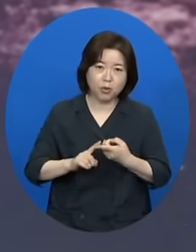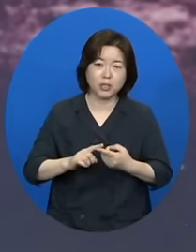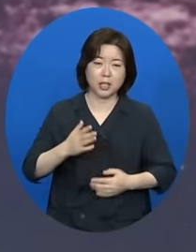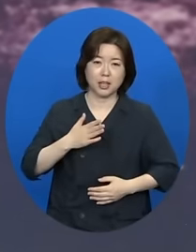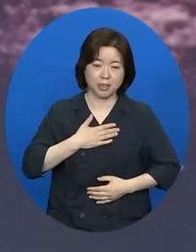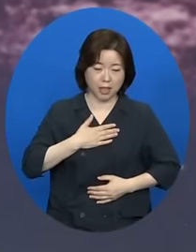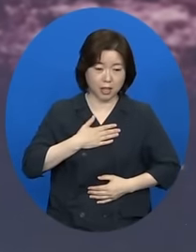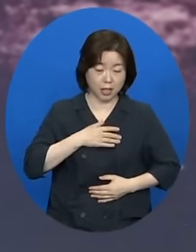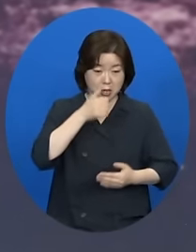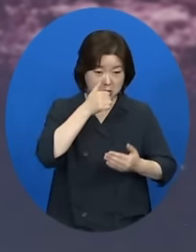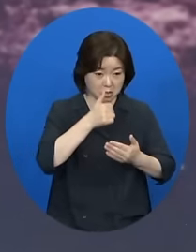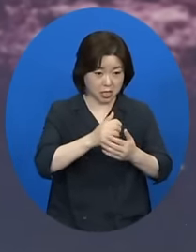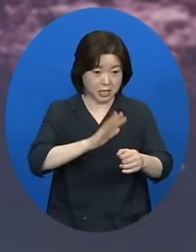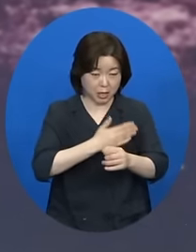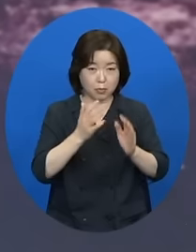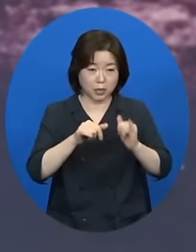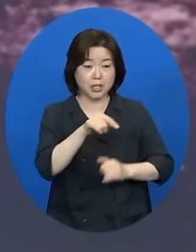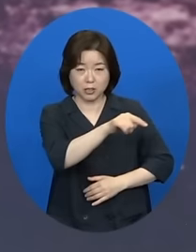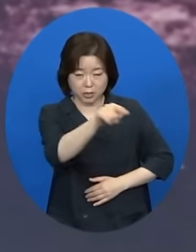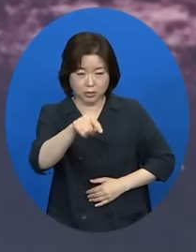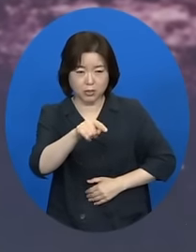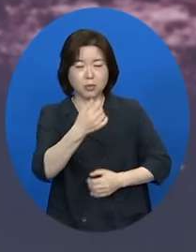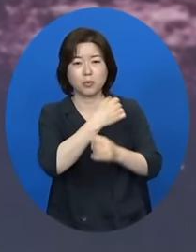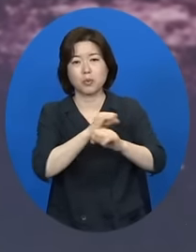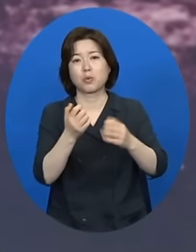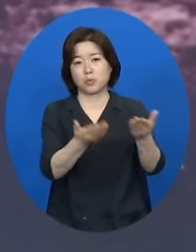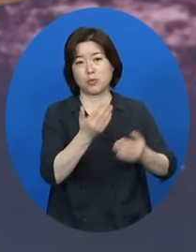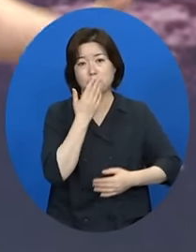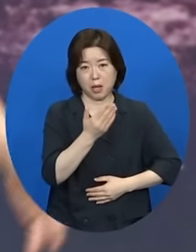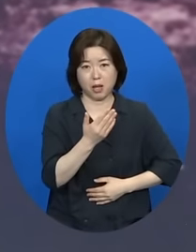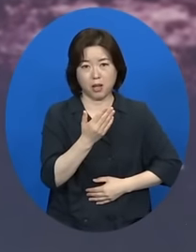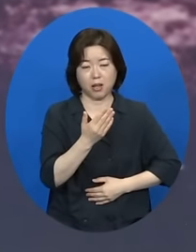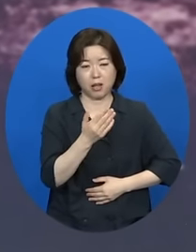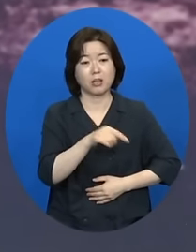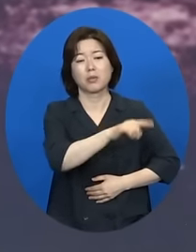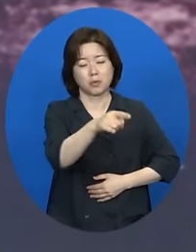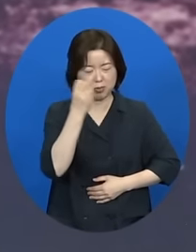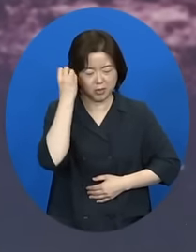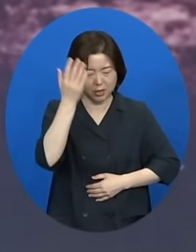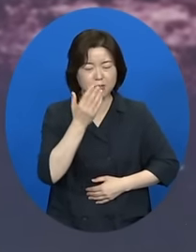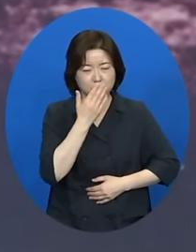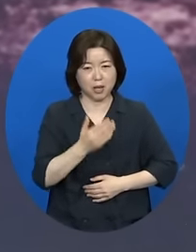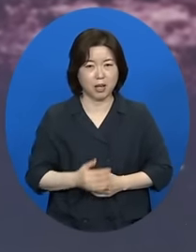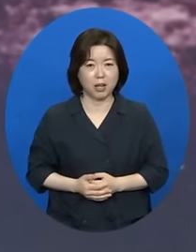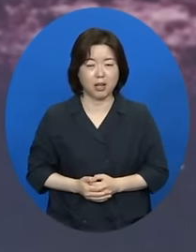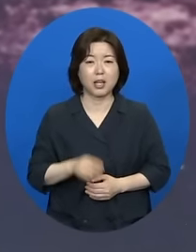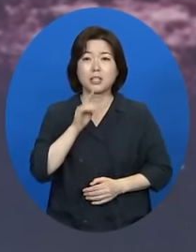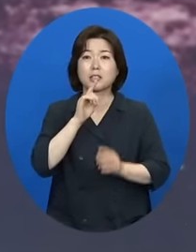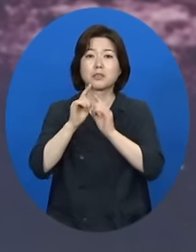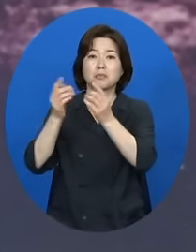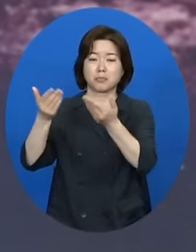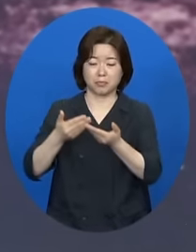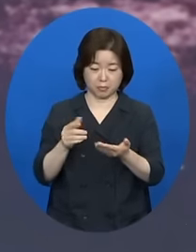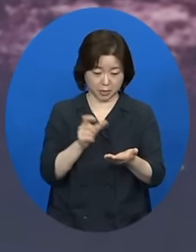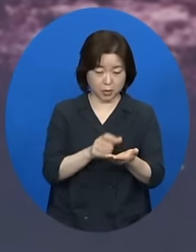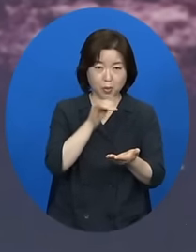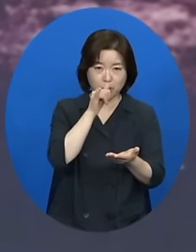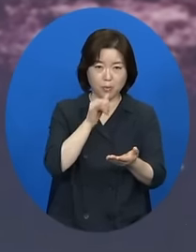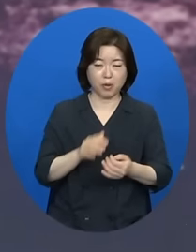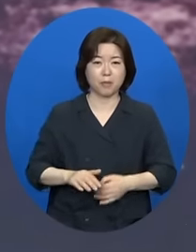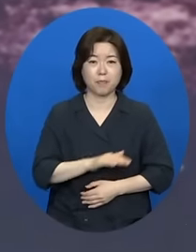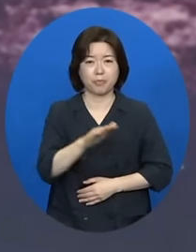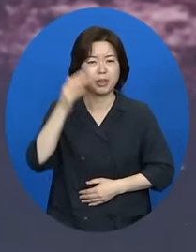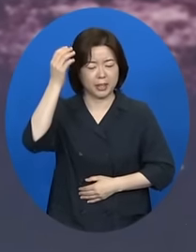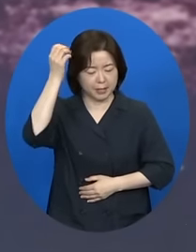나에게 죄를 지은 자를 용서할 수밖에 없고 잊을 수 있다는 거예요. 그거를 말씀하고 있는 거예요. 그러니까 우리는